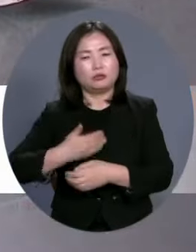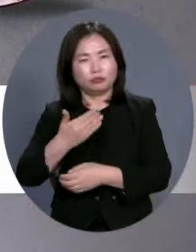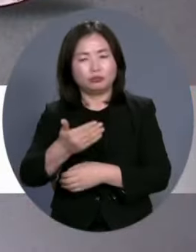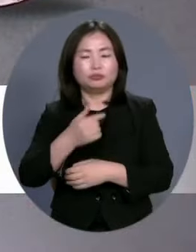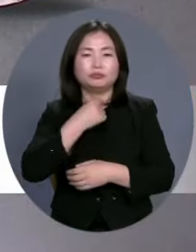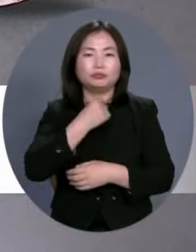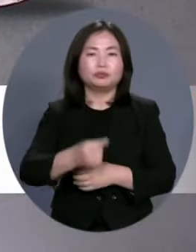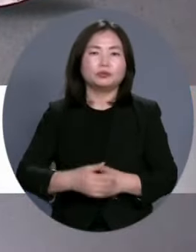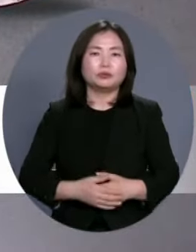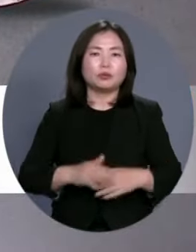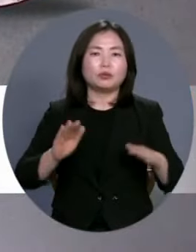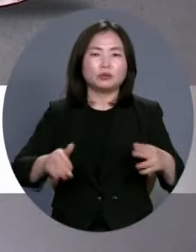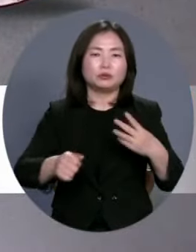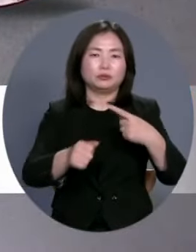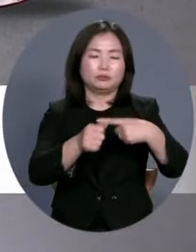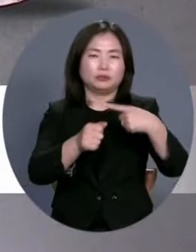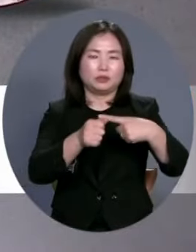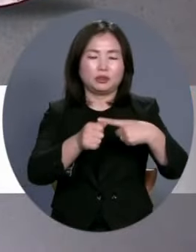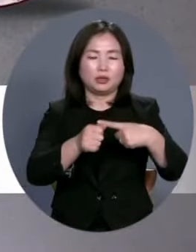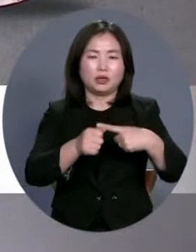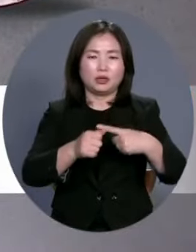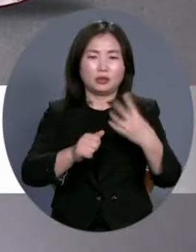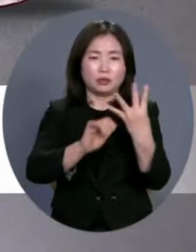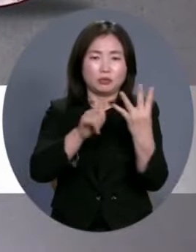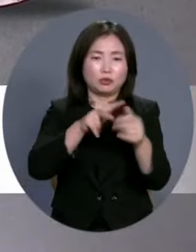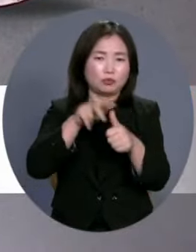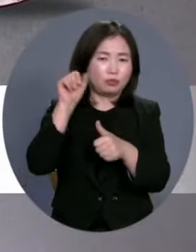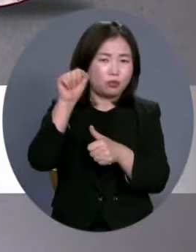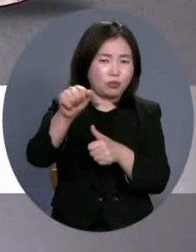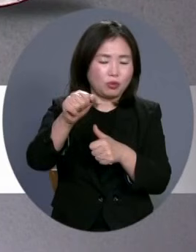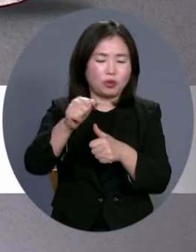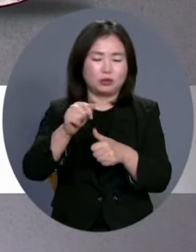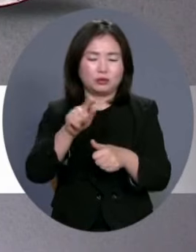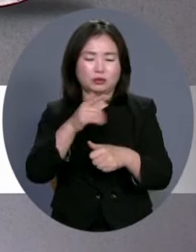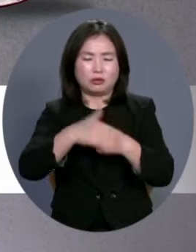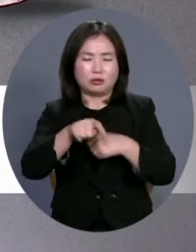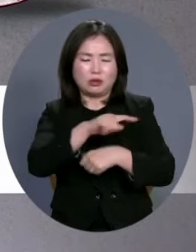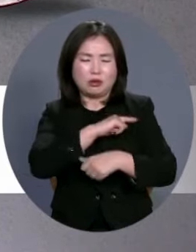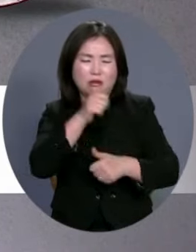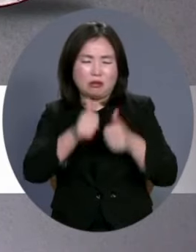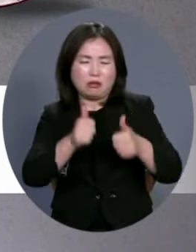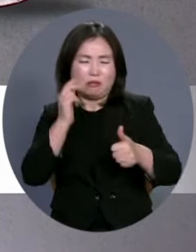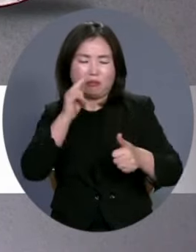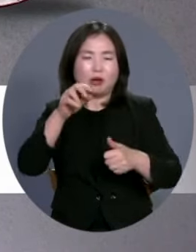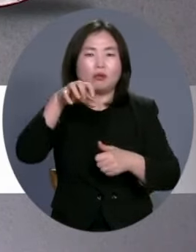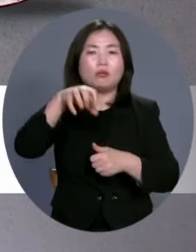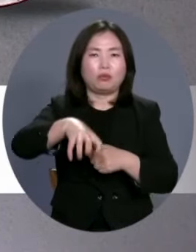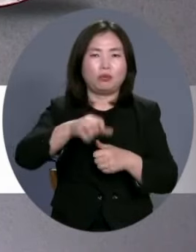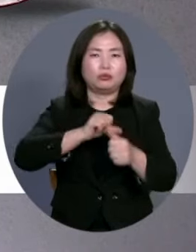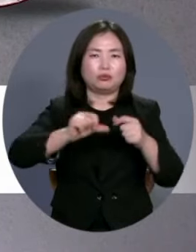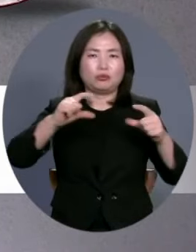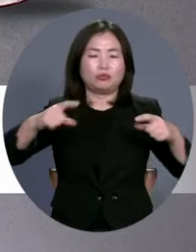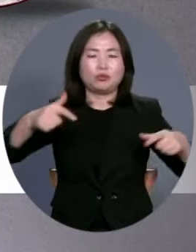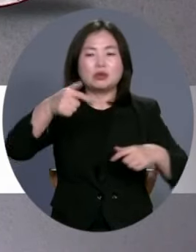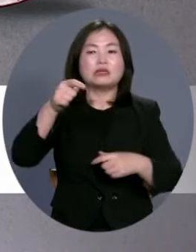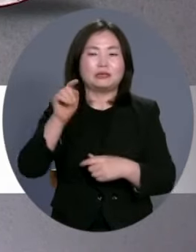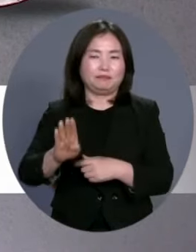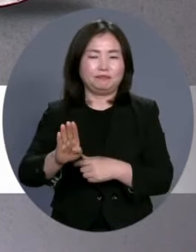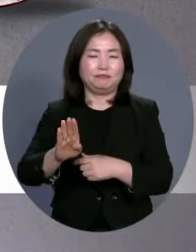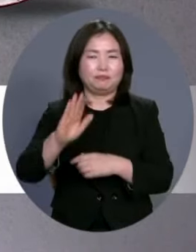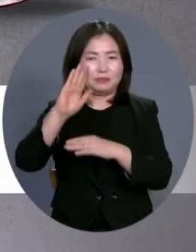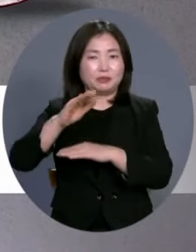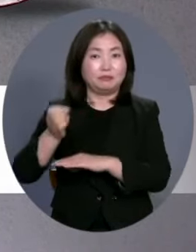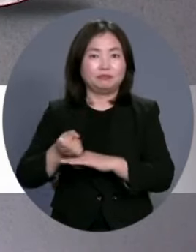마련했습니다. 오늘은 첫 순서로 4명의 후보가 출마해 대구에서 가장 높은 경쟁률을 보이고 있는 수성구 갑으로